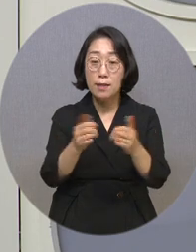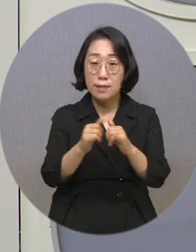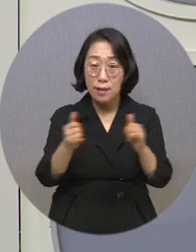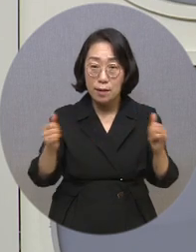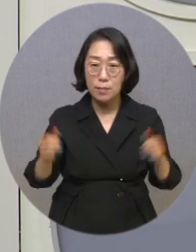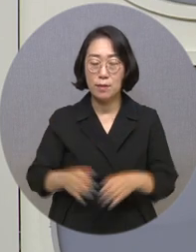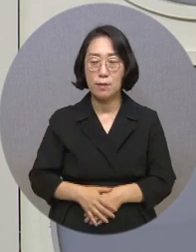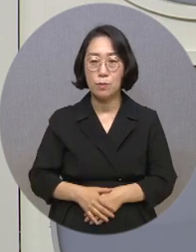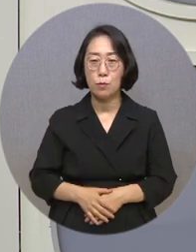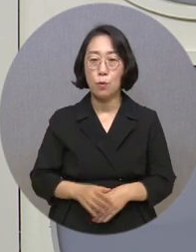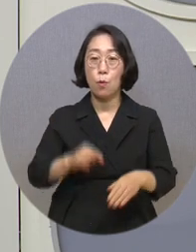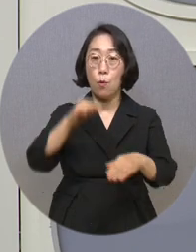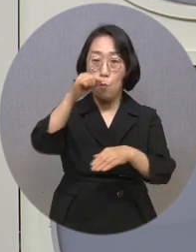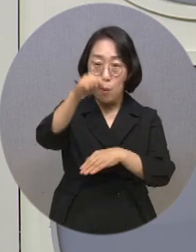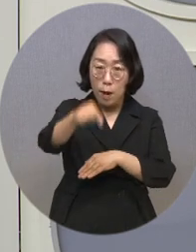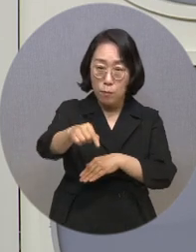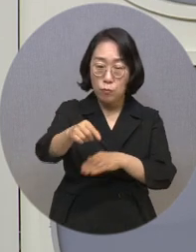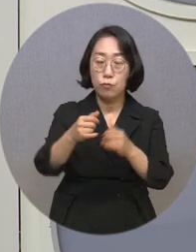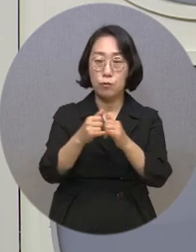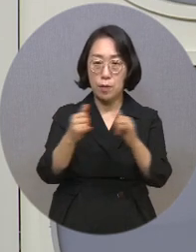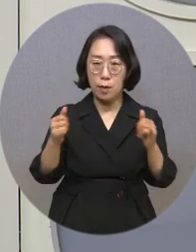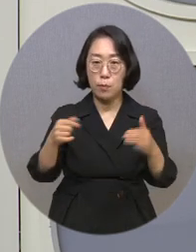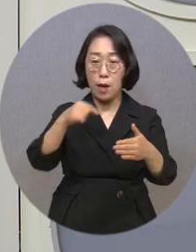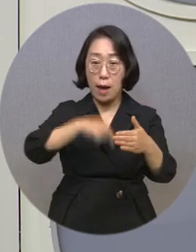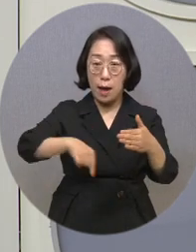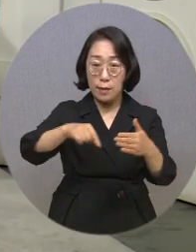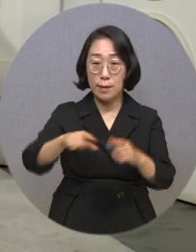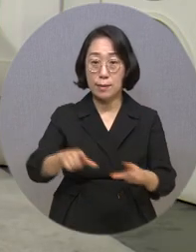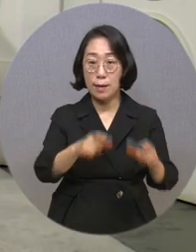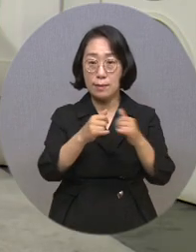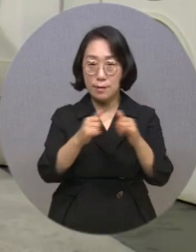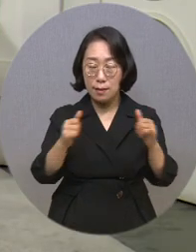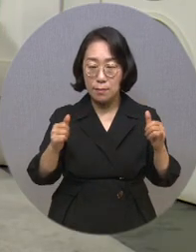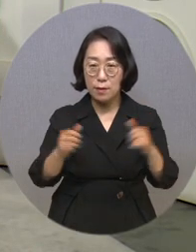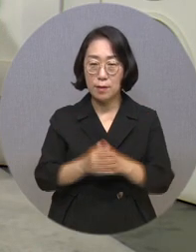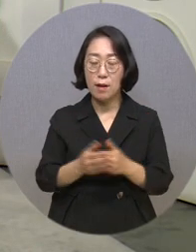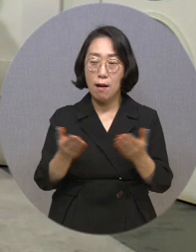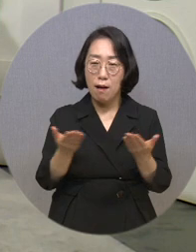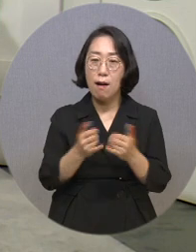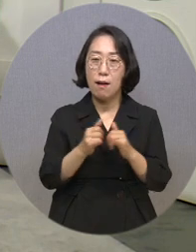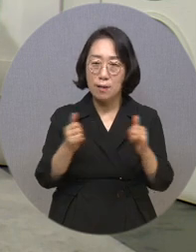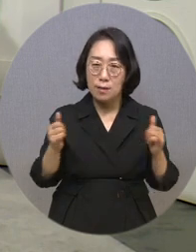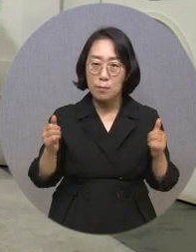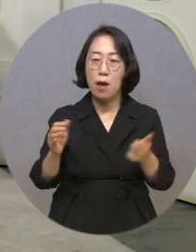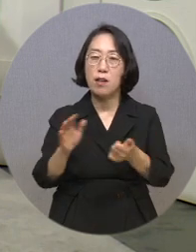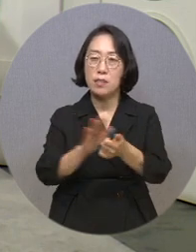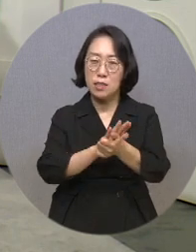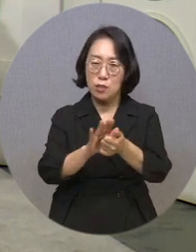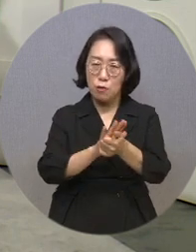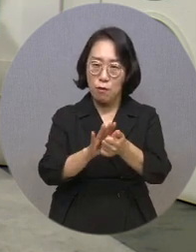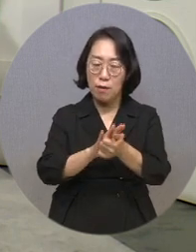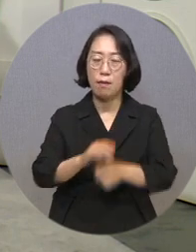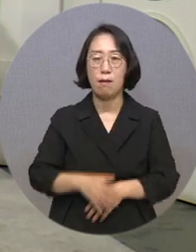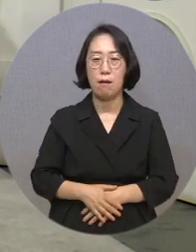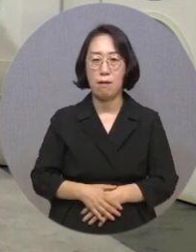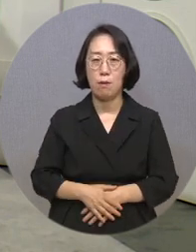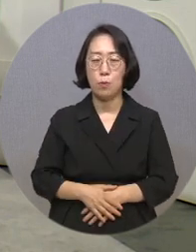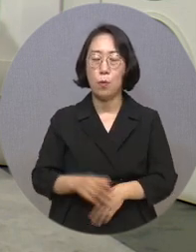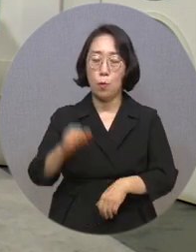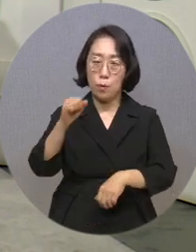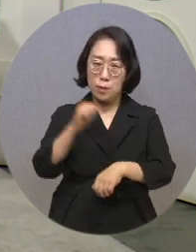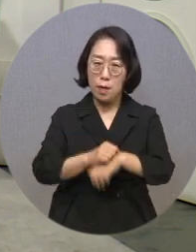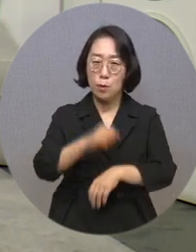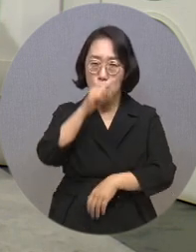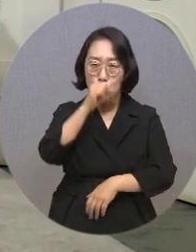분들이나 들어와 계시는 어르신들이 친절하다. 실버랜드처럼 친절하고 잘하는 데가 없다